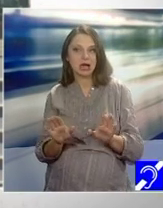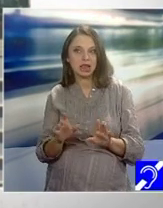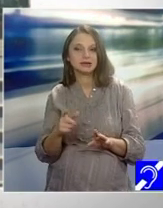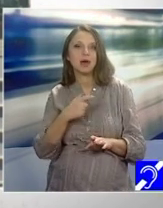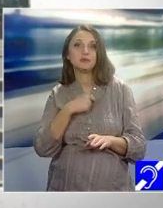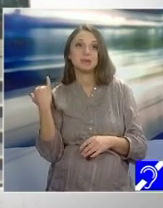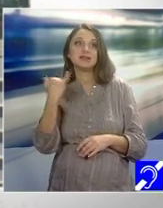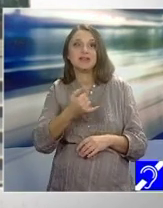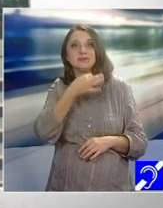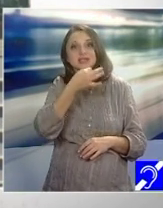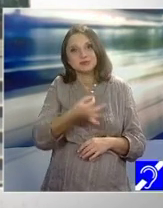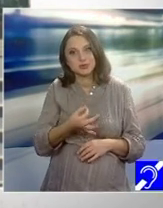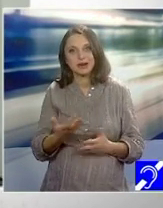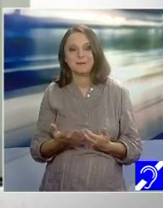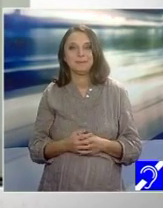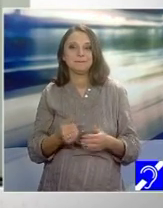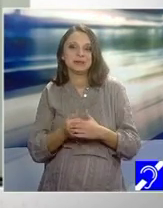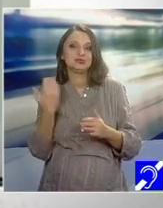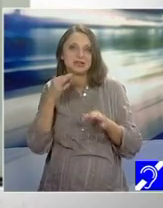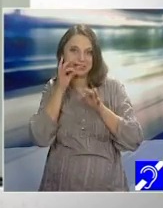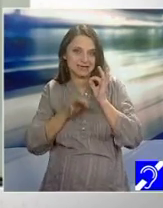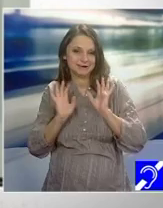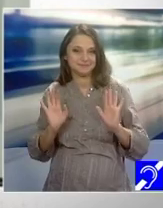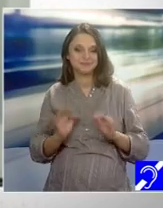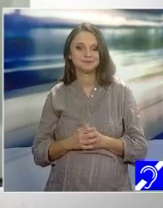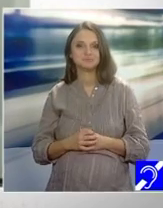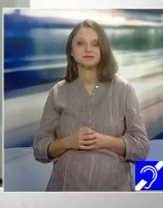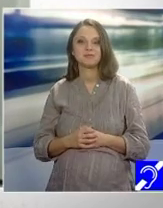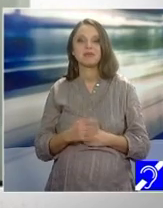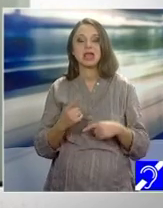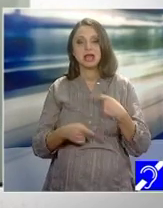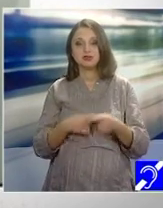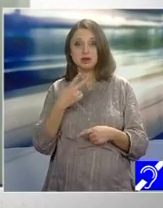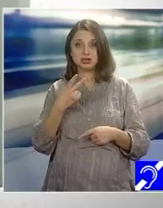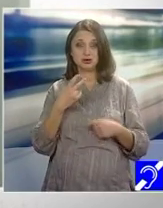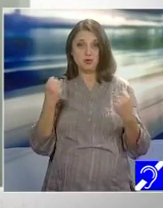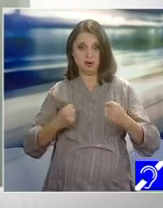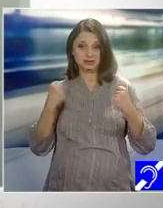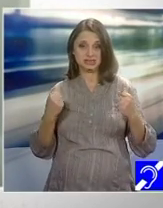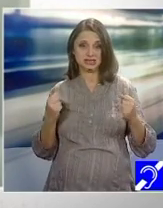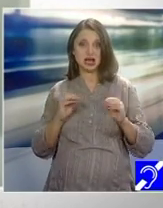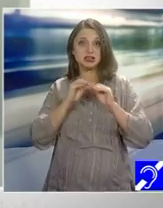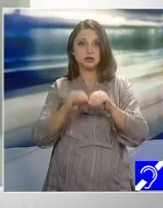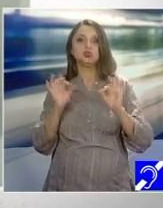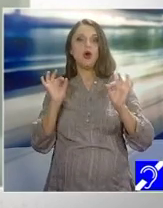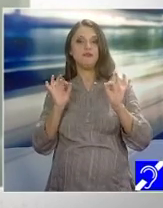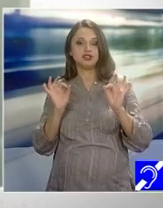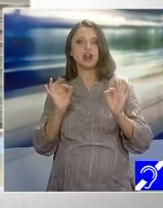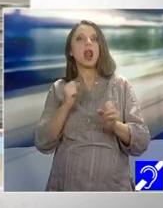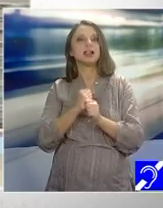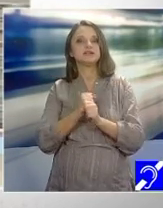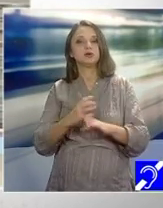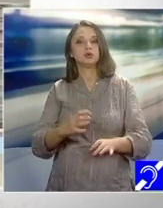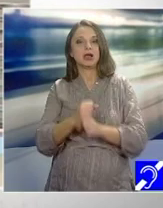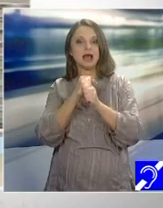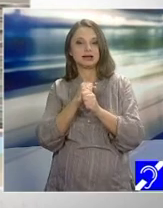să-l dezvăluim. Okay. După aceste două acțiuni, a devenit treaba cât se poate de oficială, exact, în sensul că s-a constituit ONG-ul,